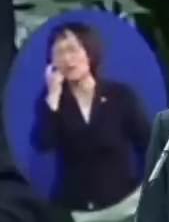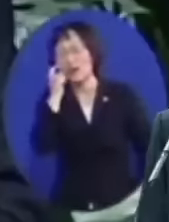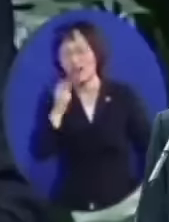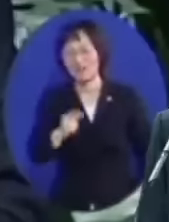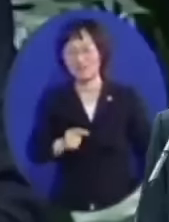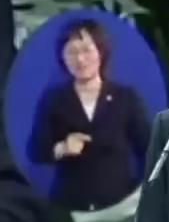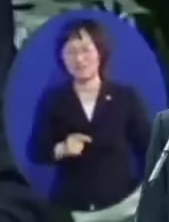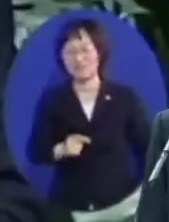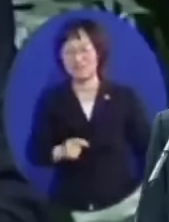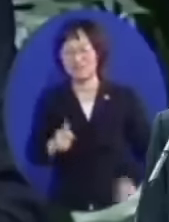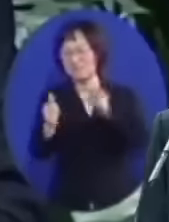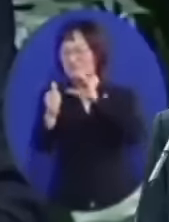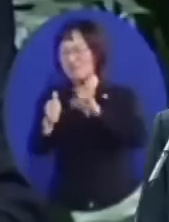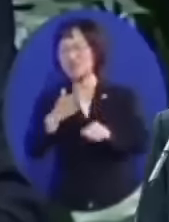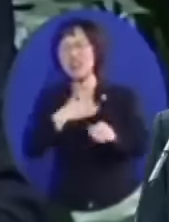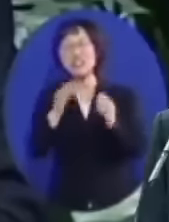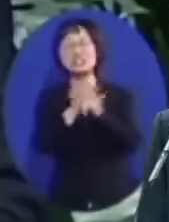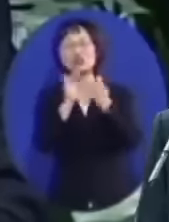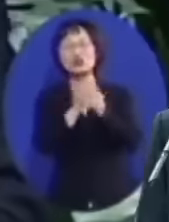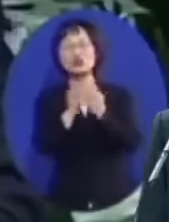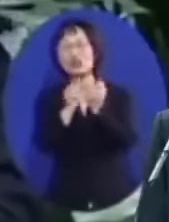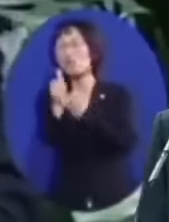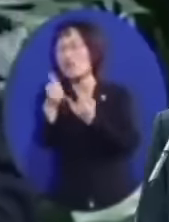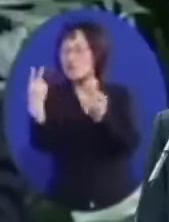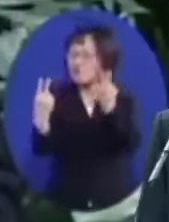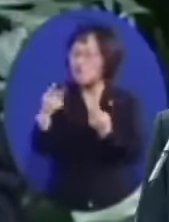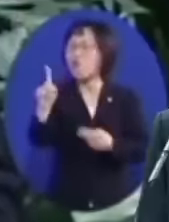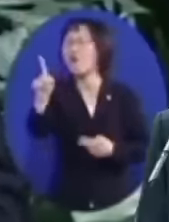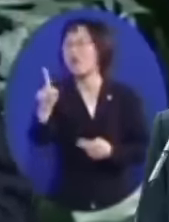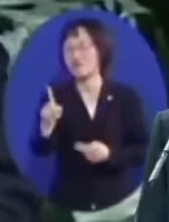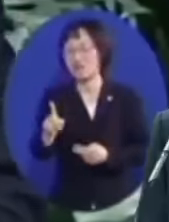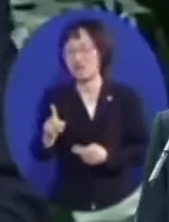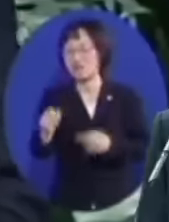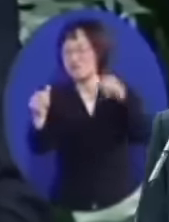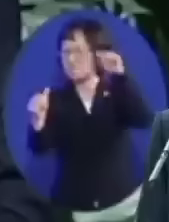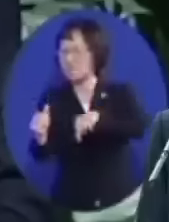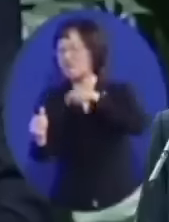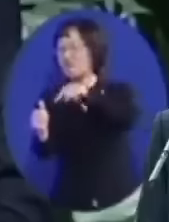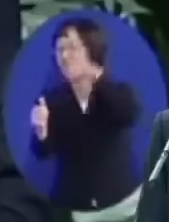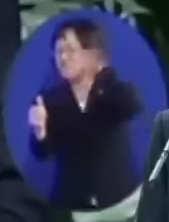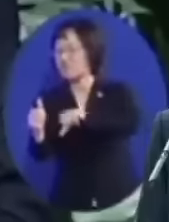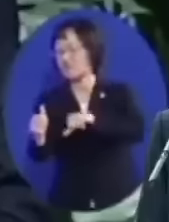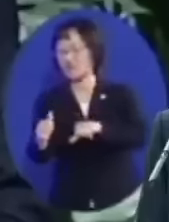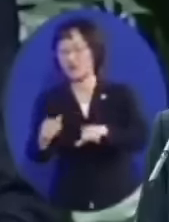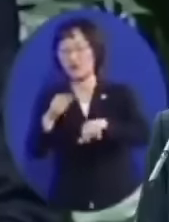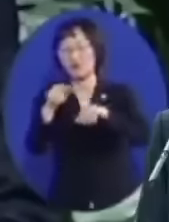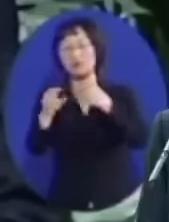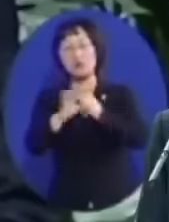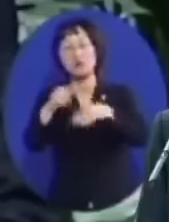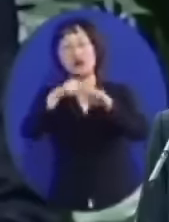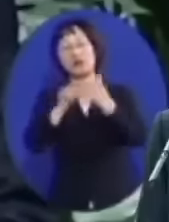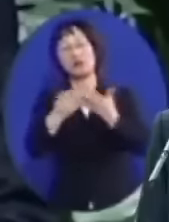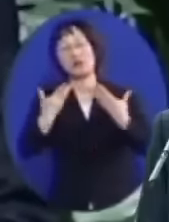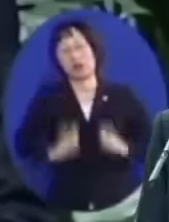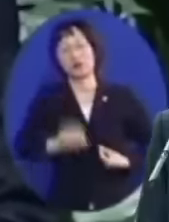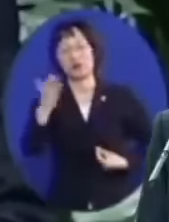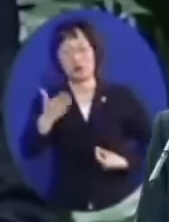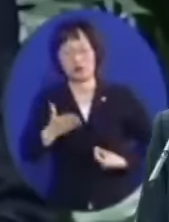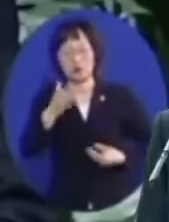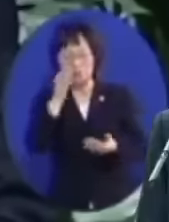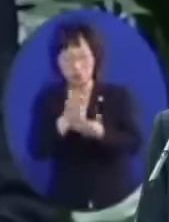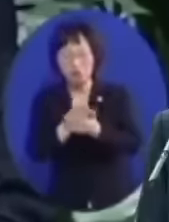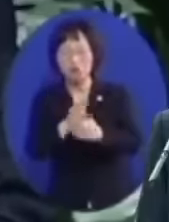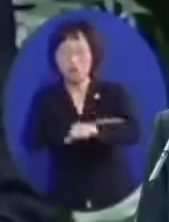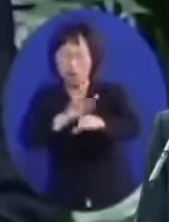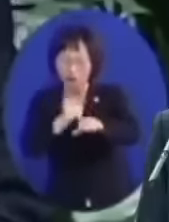아주 내 친구들 남편보다 못하다 자꾸 비교하고 하면 그 사람 낙심하는 것입니다. 잘된 것을 가지고 자꾸